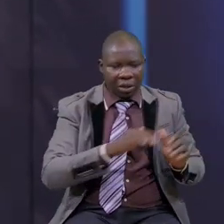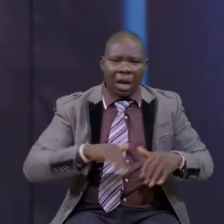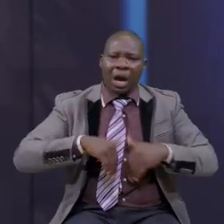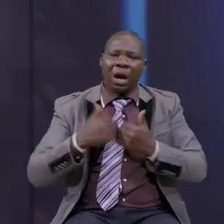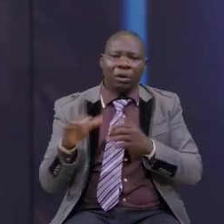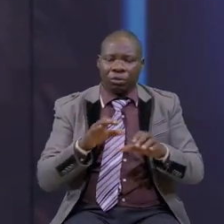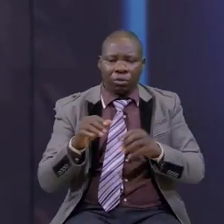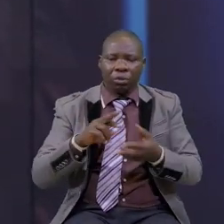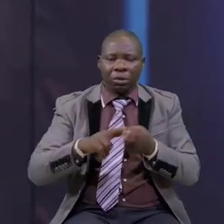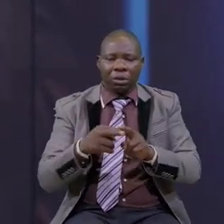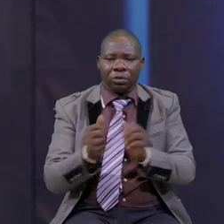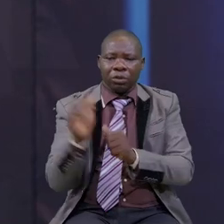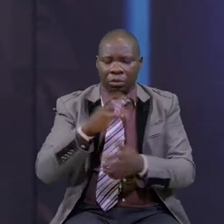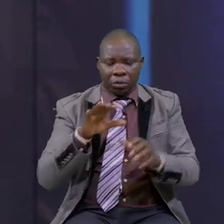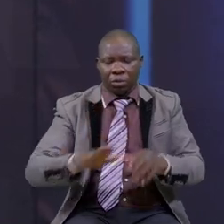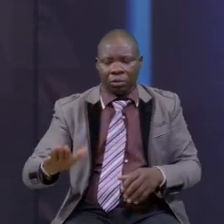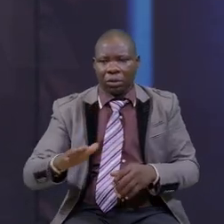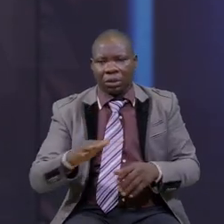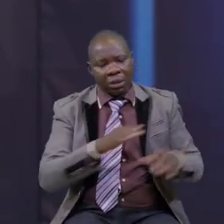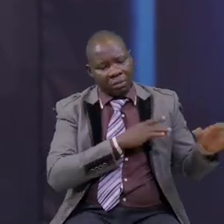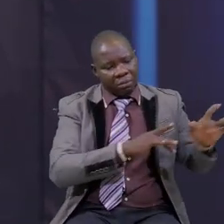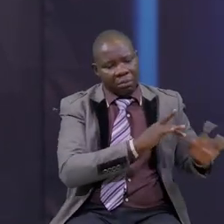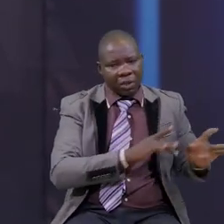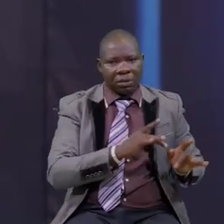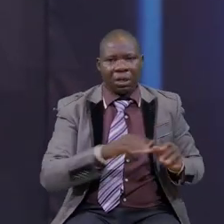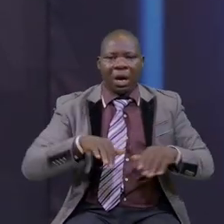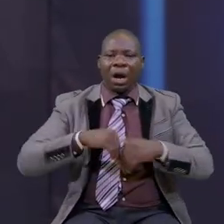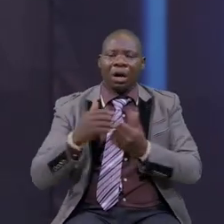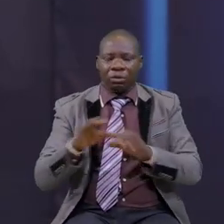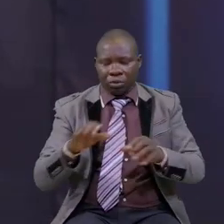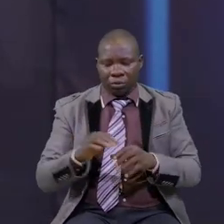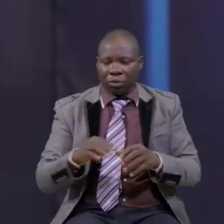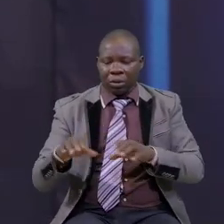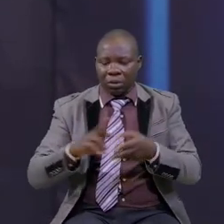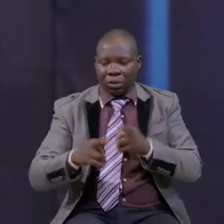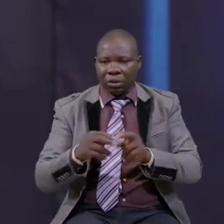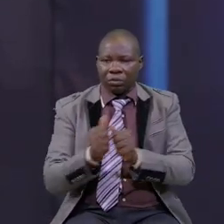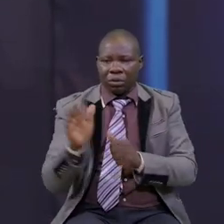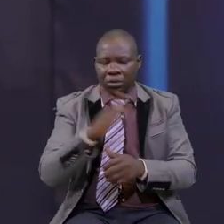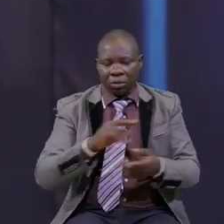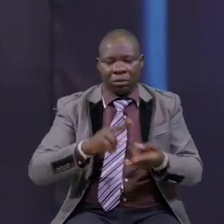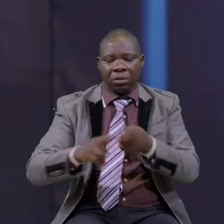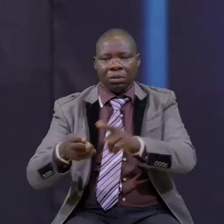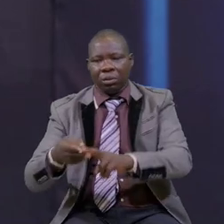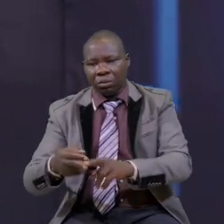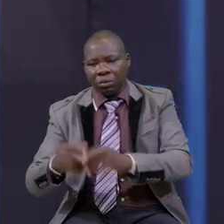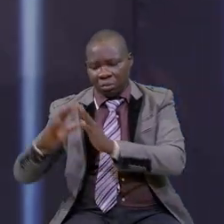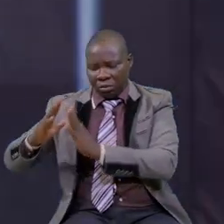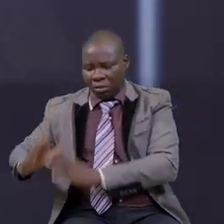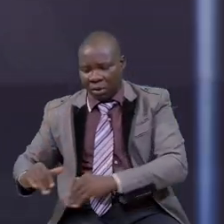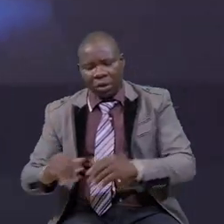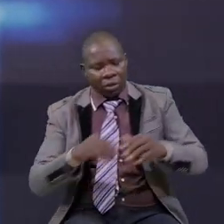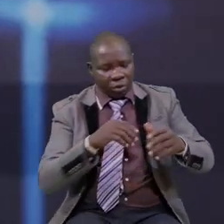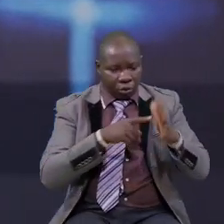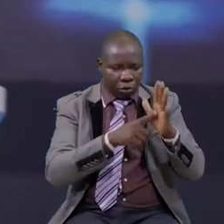Comment traites-tu tes enfants? Miséricorde. Comment traites-tu tes voisins? Miséricorde.